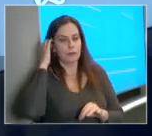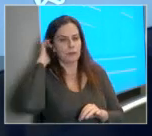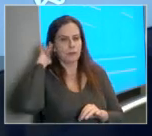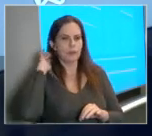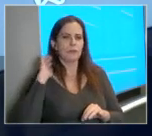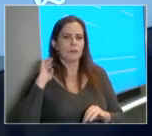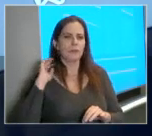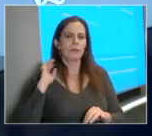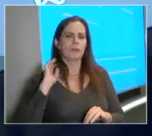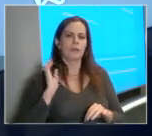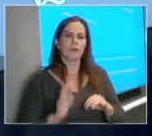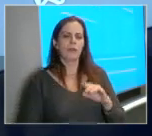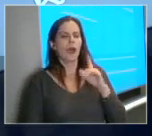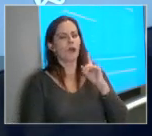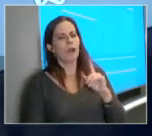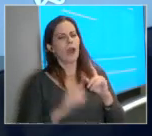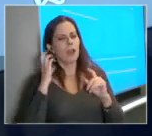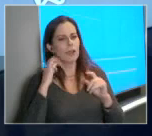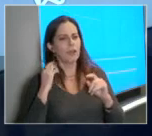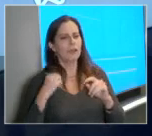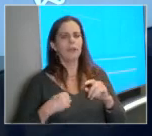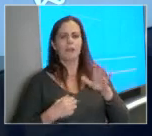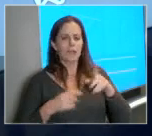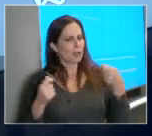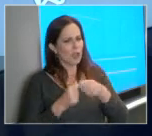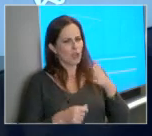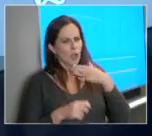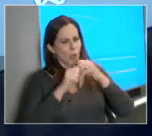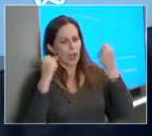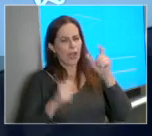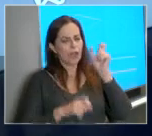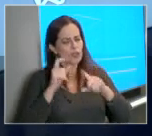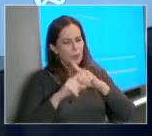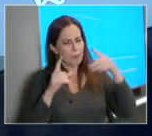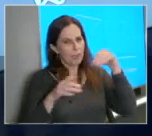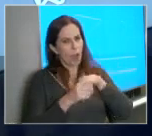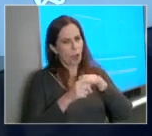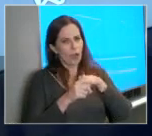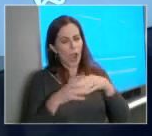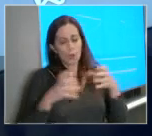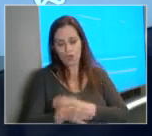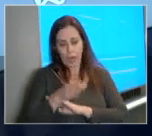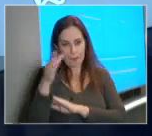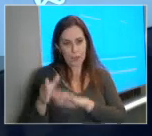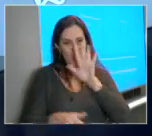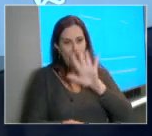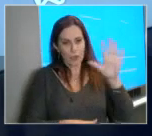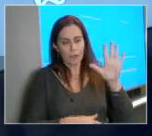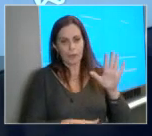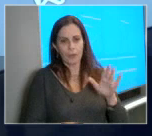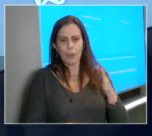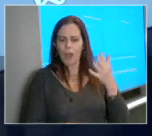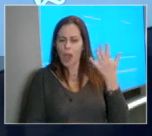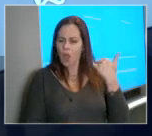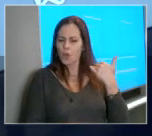שמה שאני אומר מצדיק את הדברים של ליברמן, אבל, וזה גם לא קשור ליהדות התורה, אלא אנשים אחרים בגוש הזה של ה-55, יצאו לו